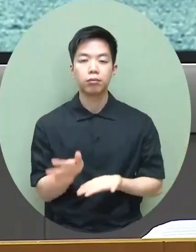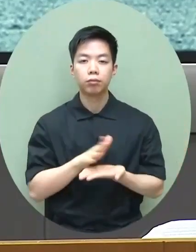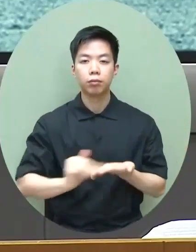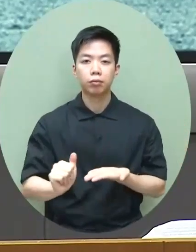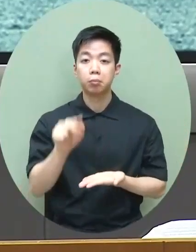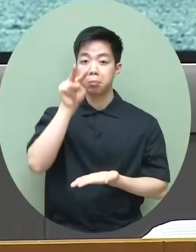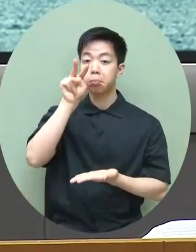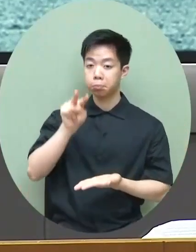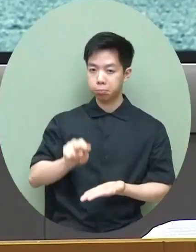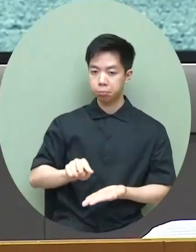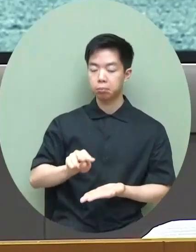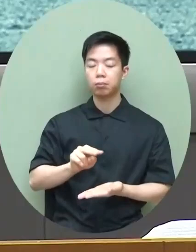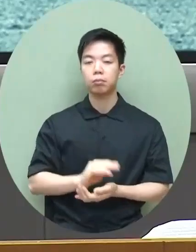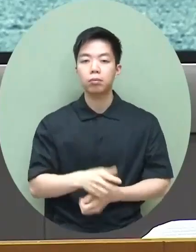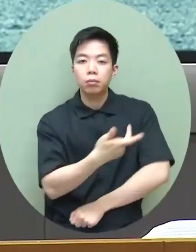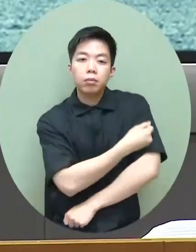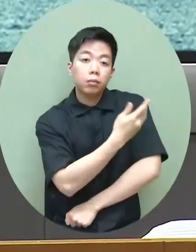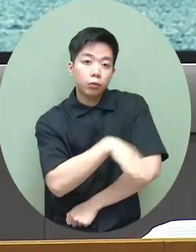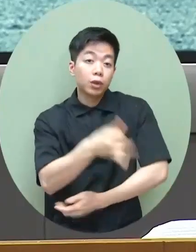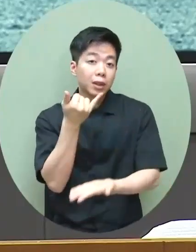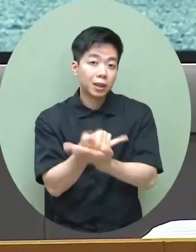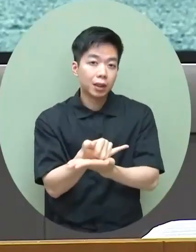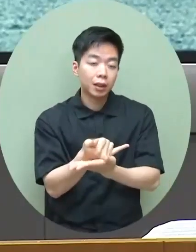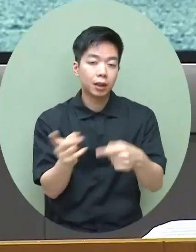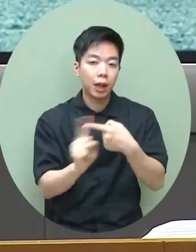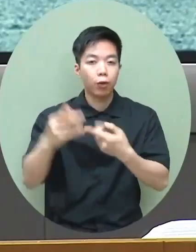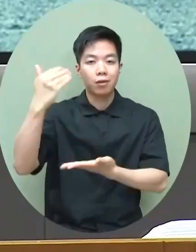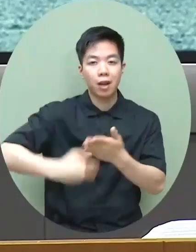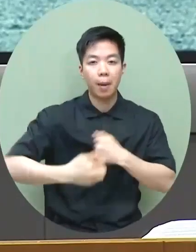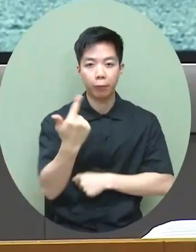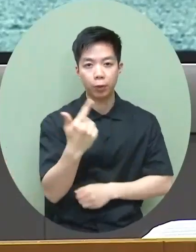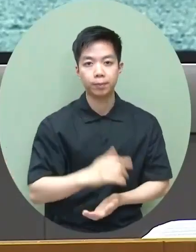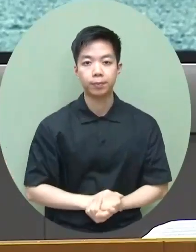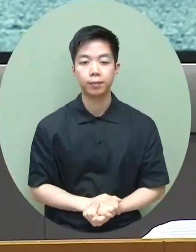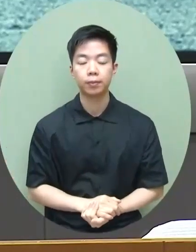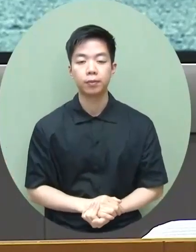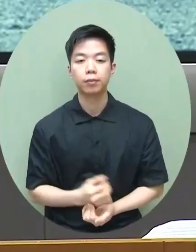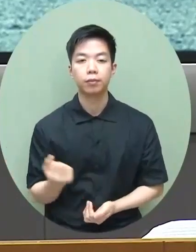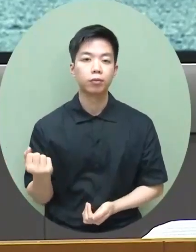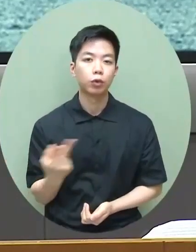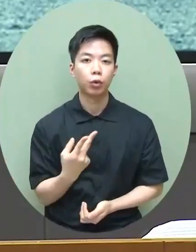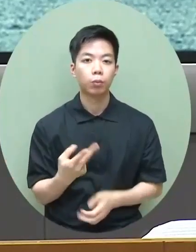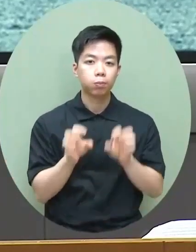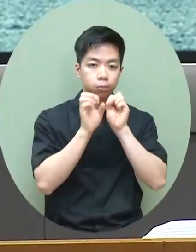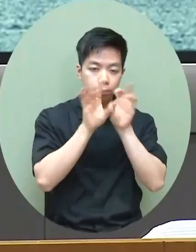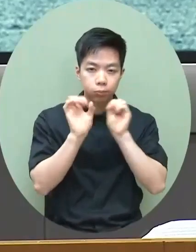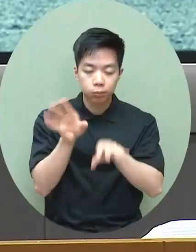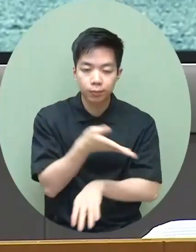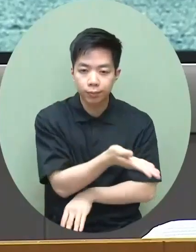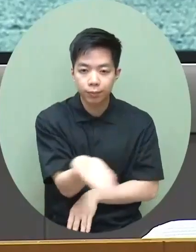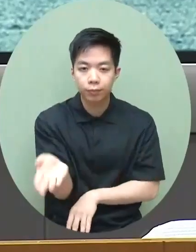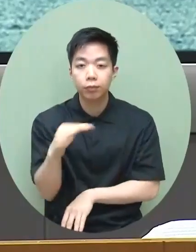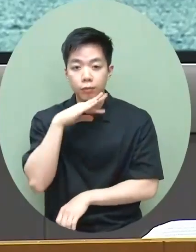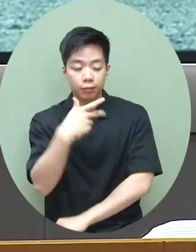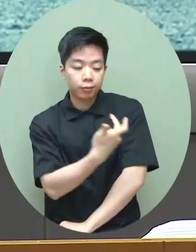呢個死亡呢係好有幫助嘅。咁我都喺度呼籲，即係大家如果從未打針嗰啲人士啦，或者係未打齊